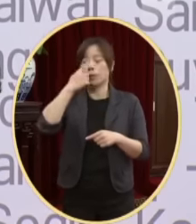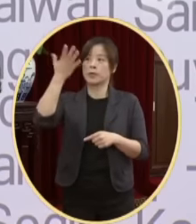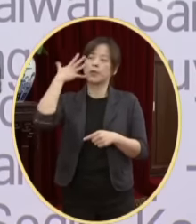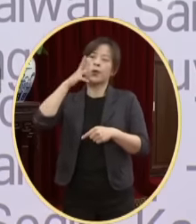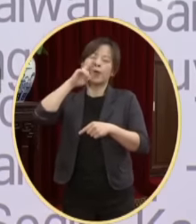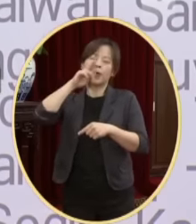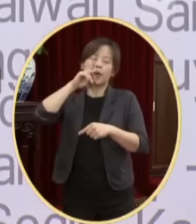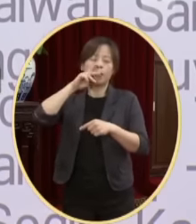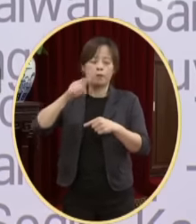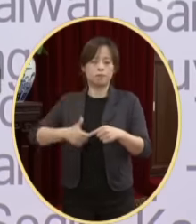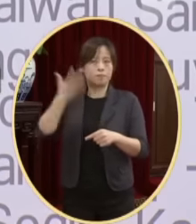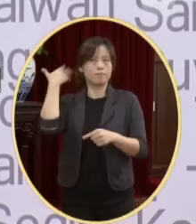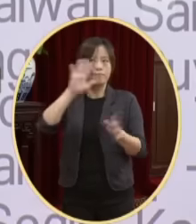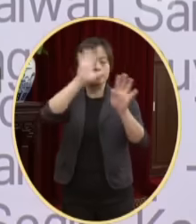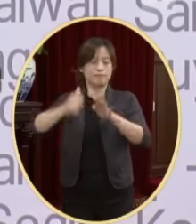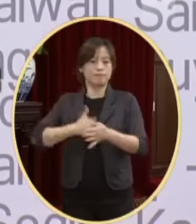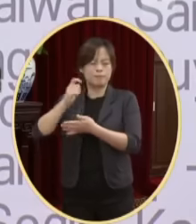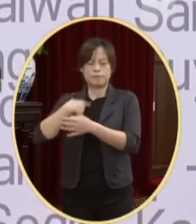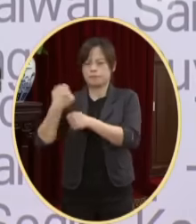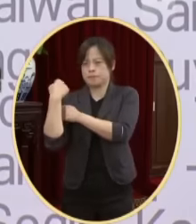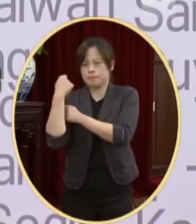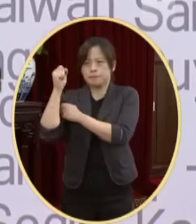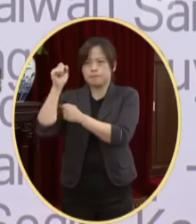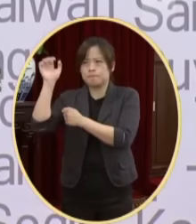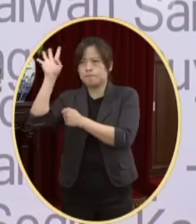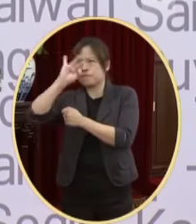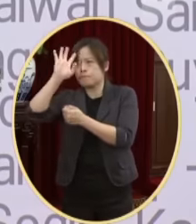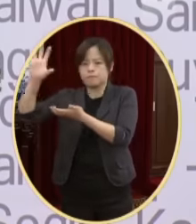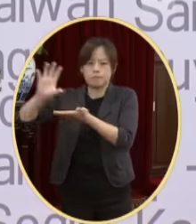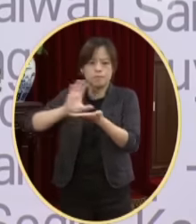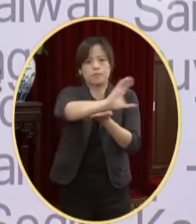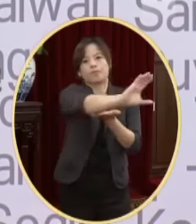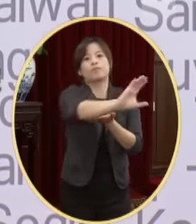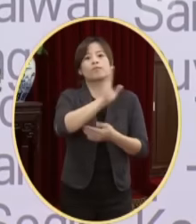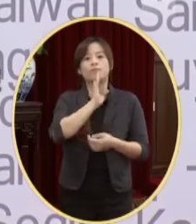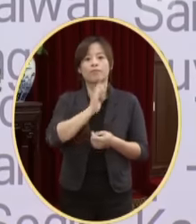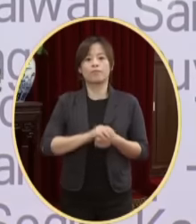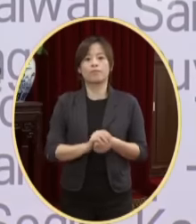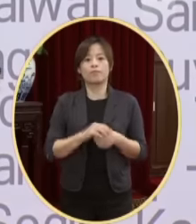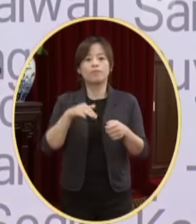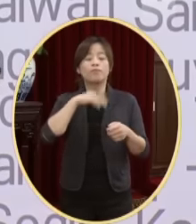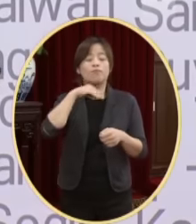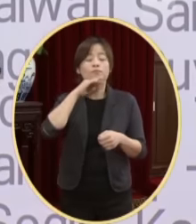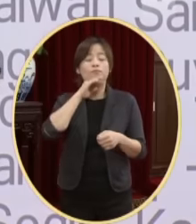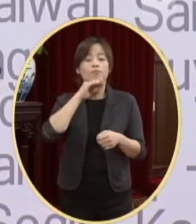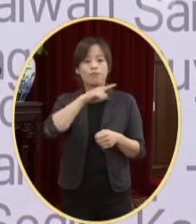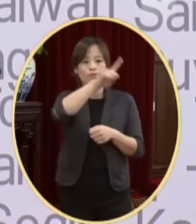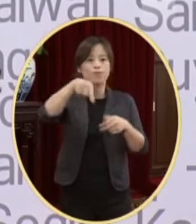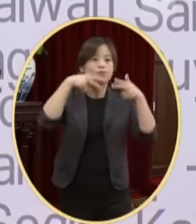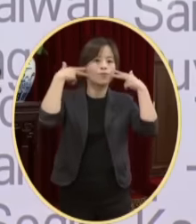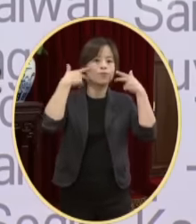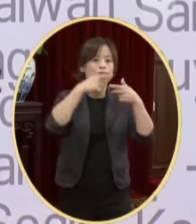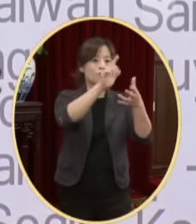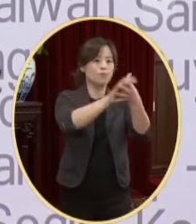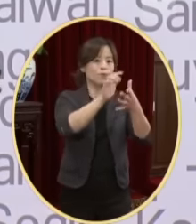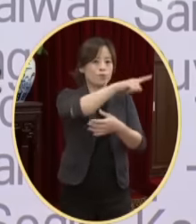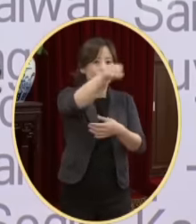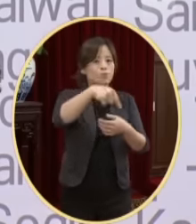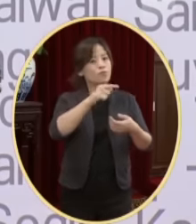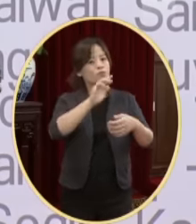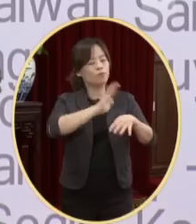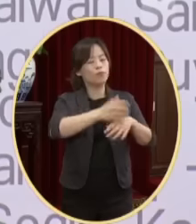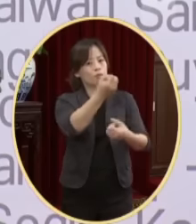过去的真相竭尽所能毫无保留地讲出来。等一下原住民族的朋友也